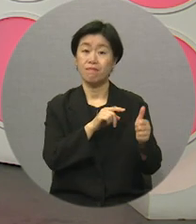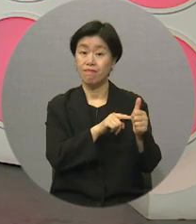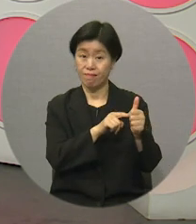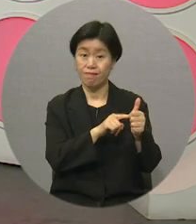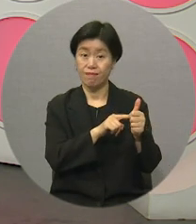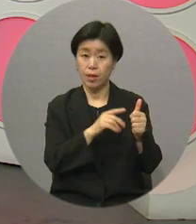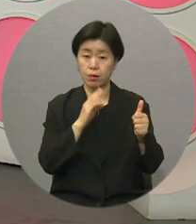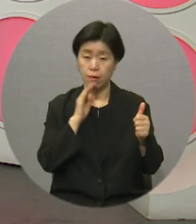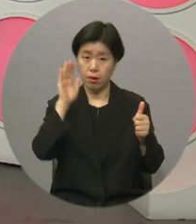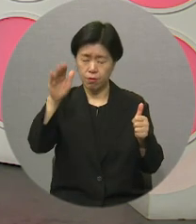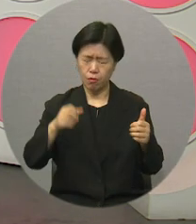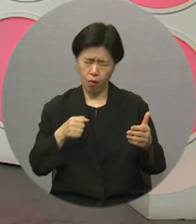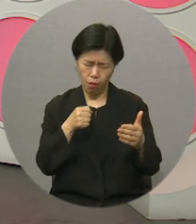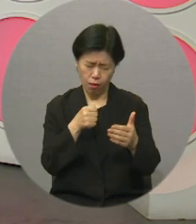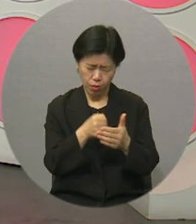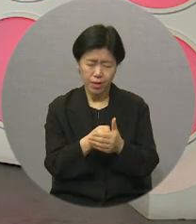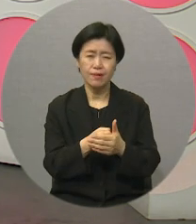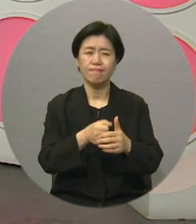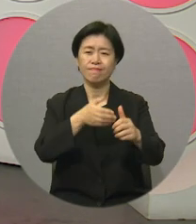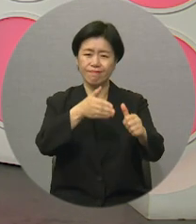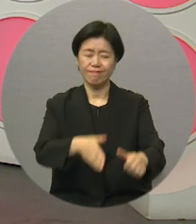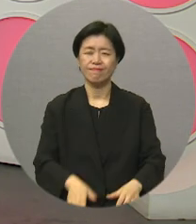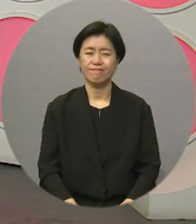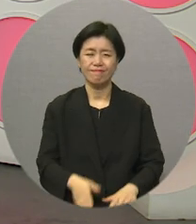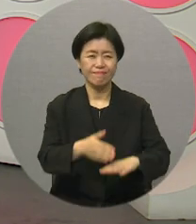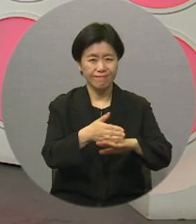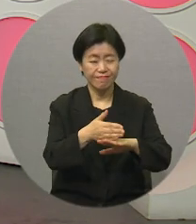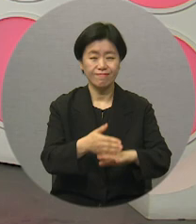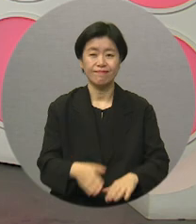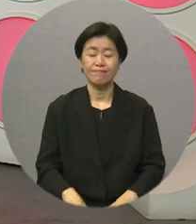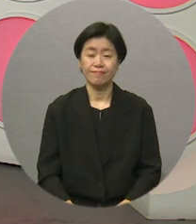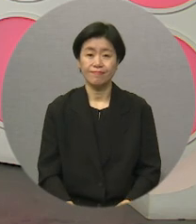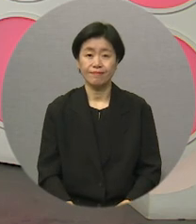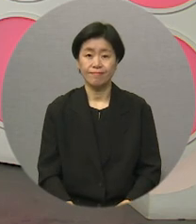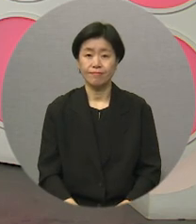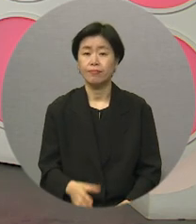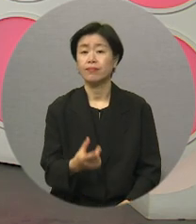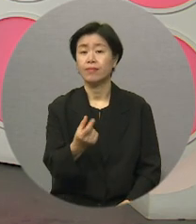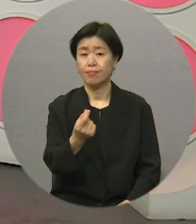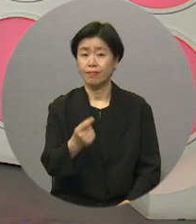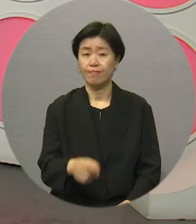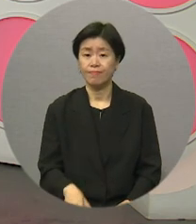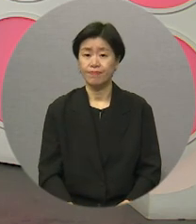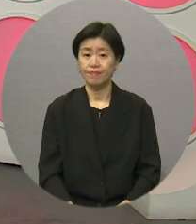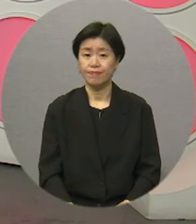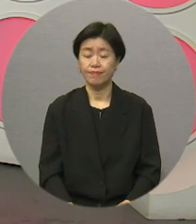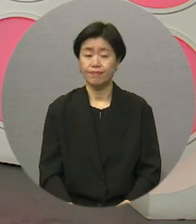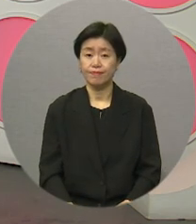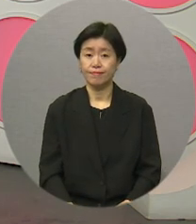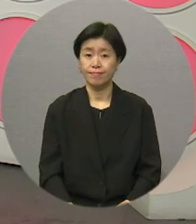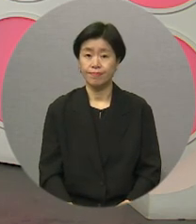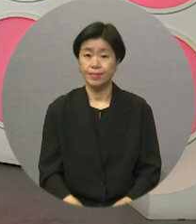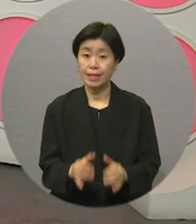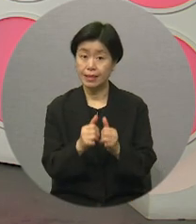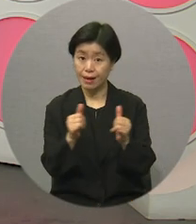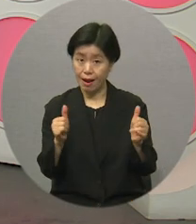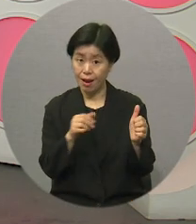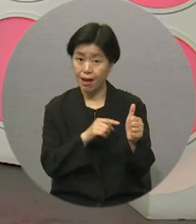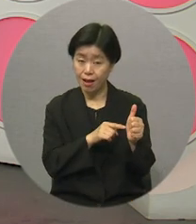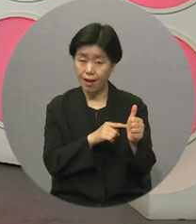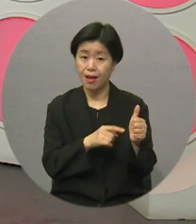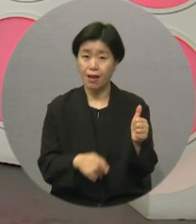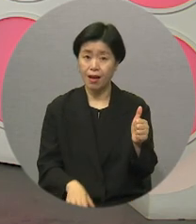용기 내시고 힘내십시오. 고맙습니다. 예, 맞아요. 사람이 그런 곳에